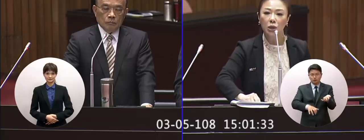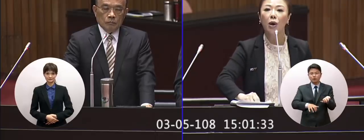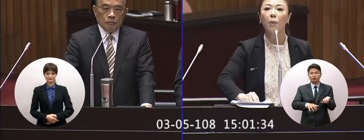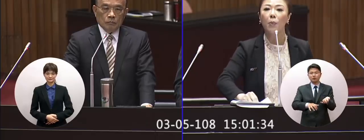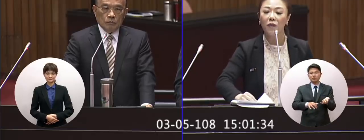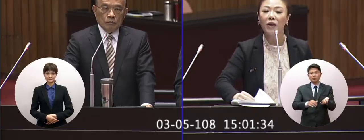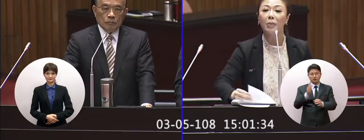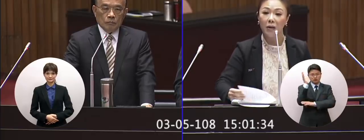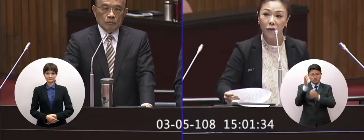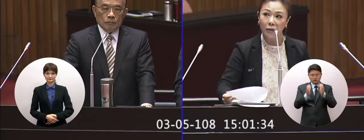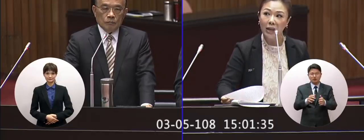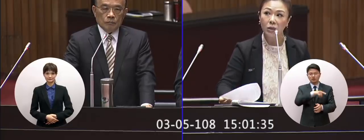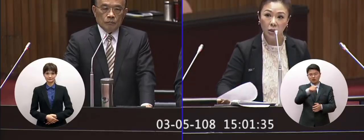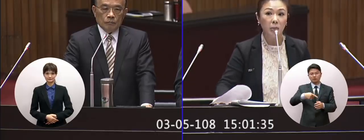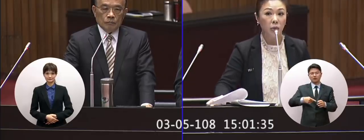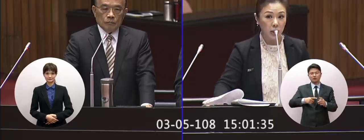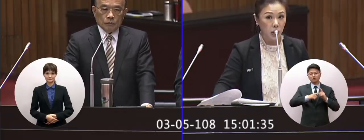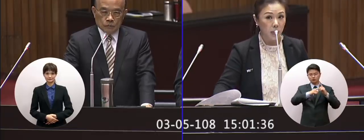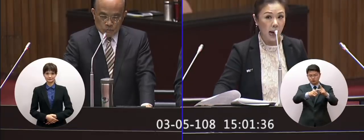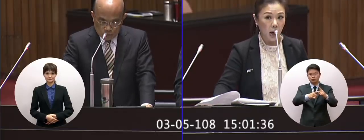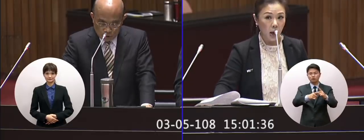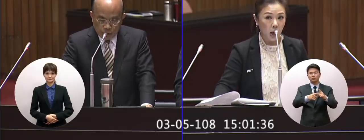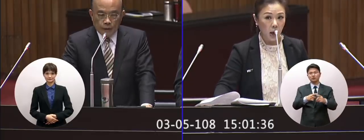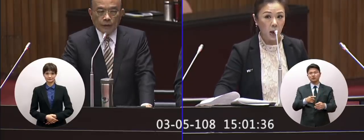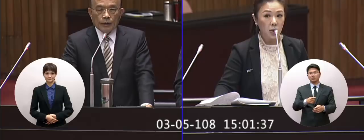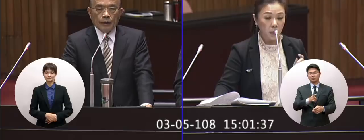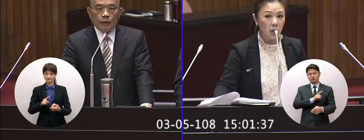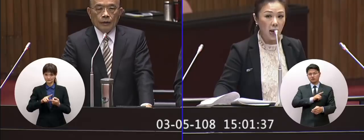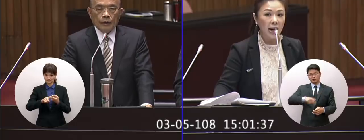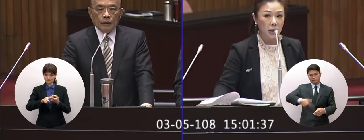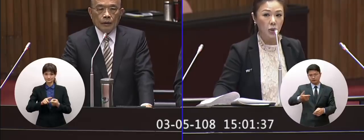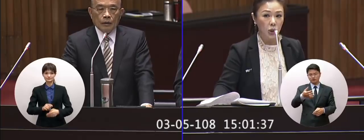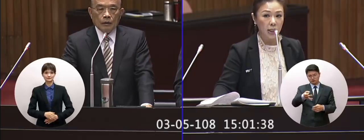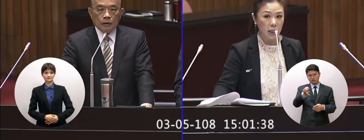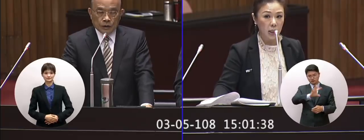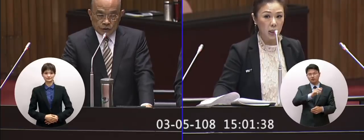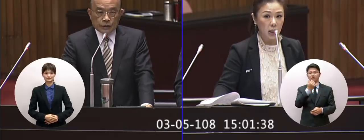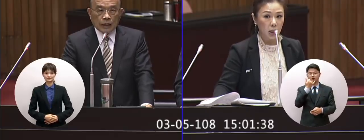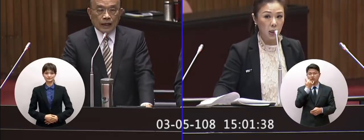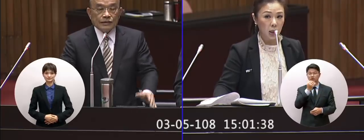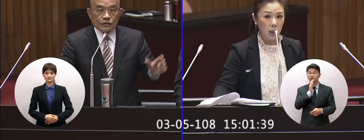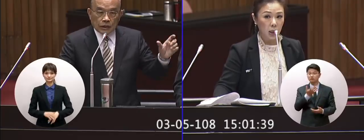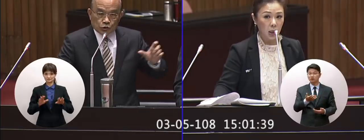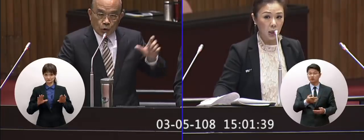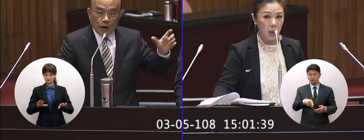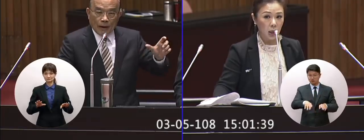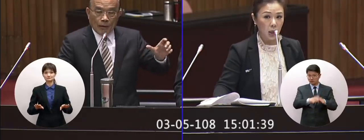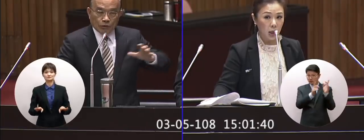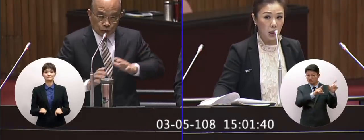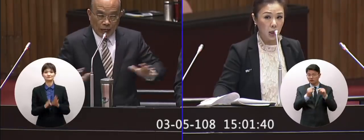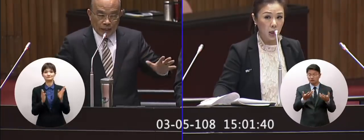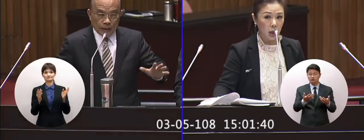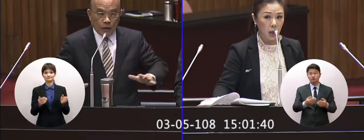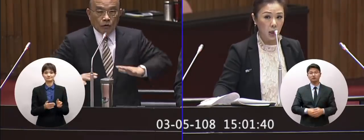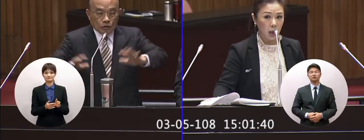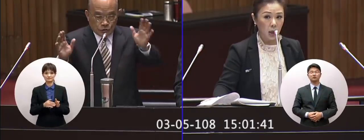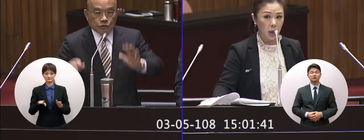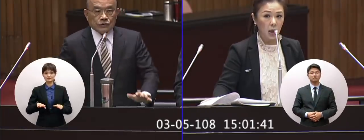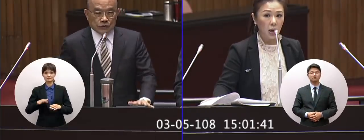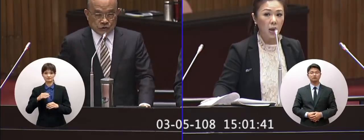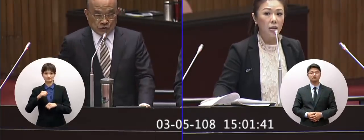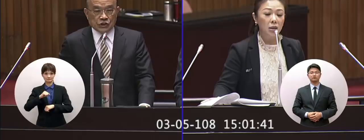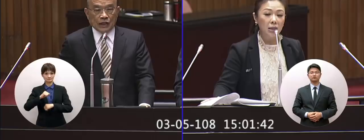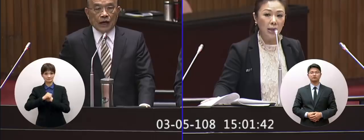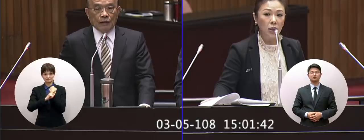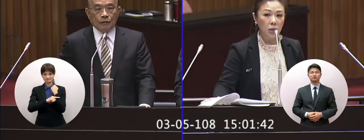可以适用部分的免负担，是这么一回事吗？ 对。 什么时候要开始执行？ 已经开始，这个作业办法出来以后